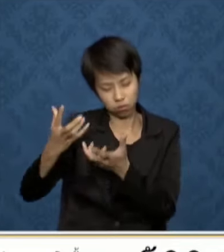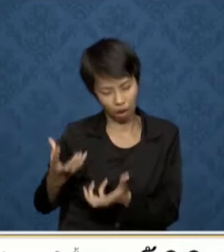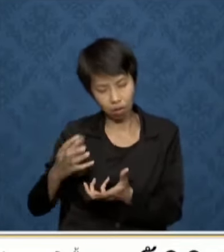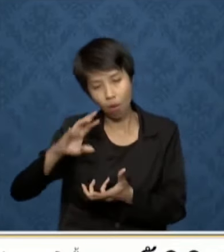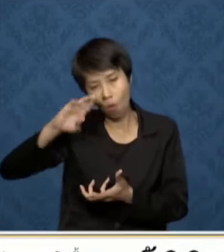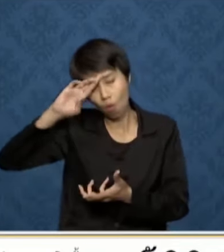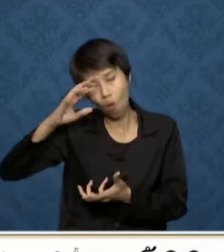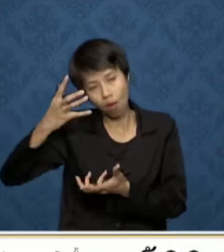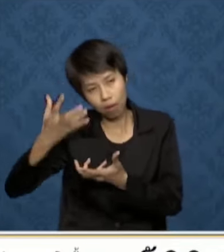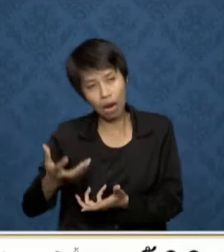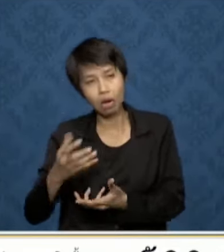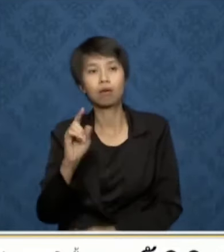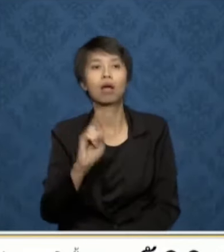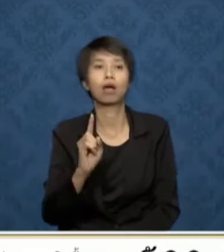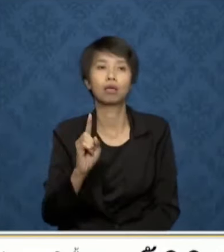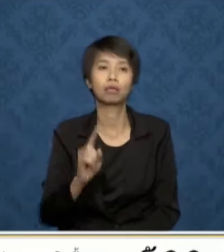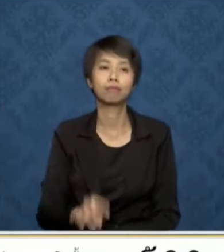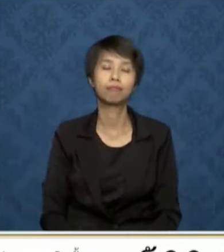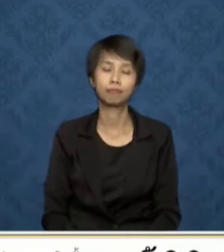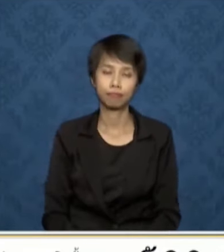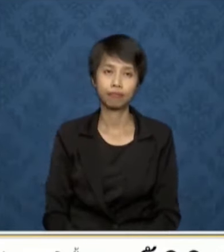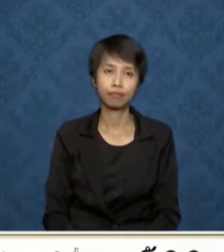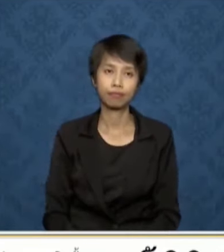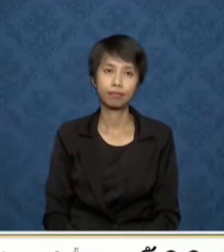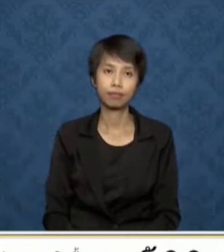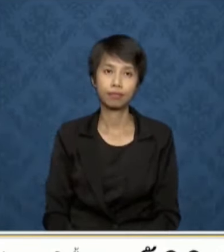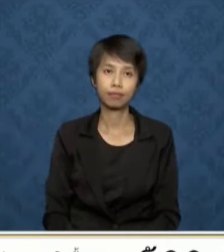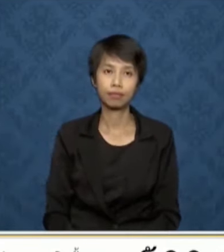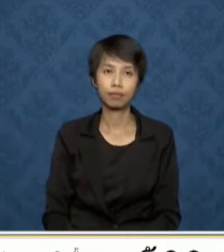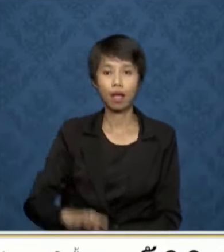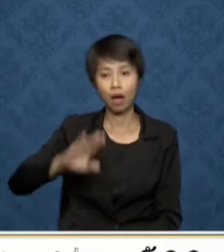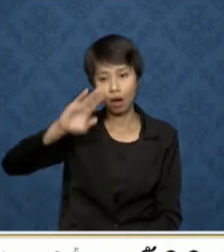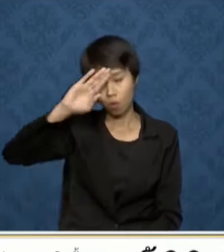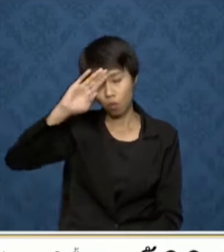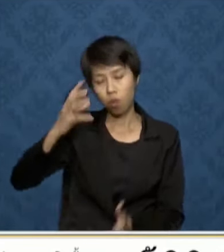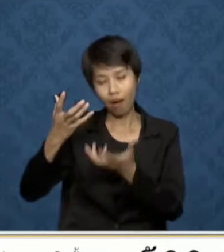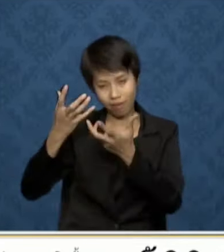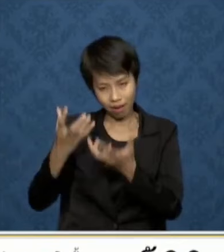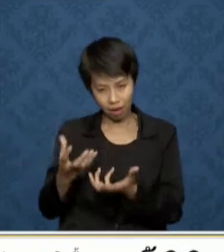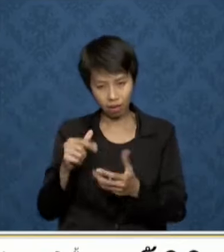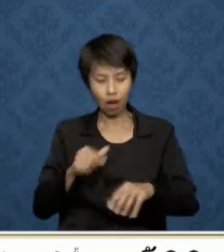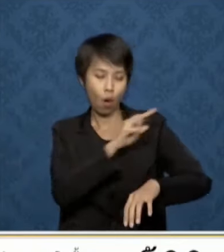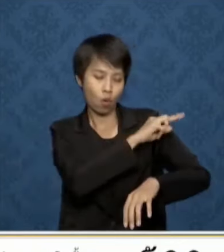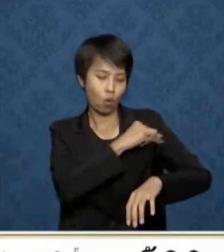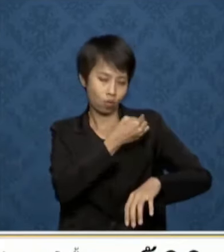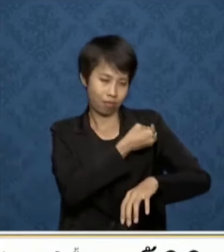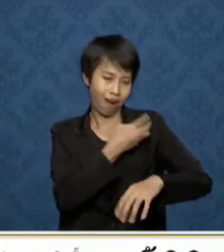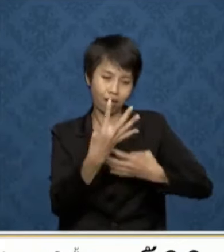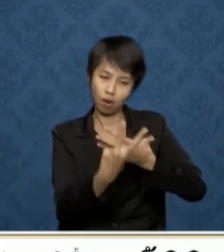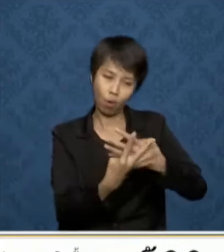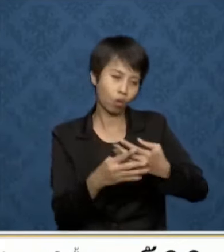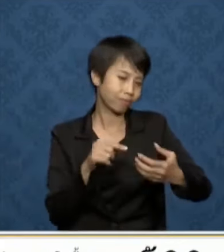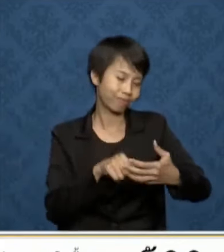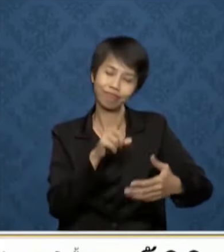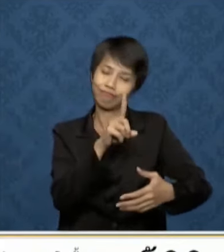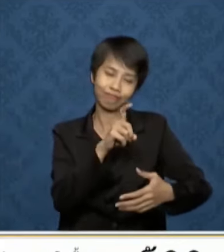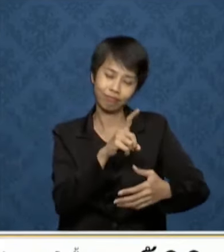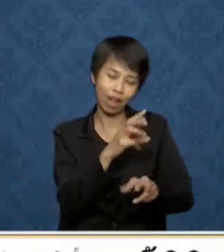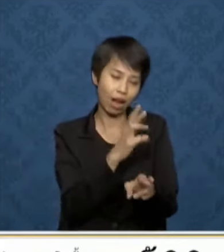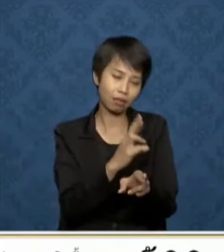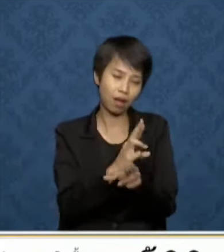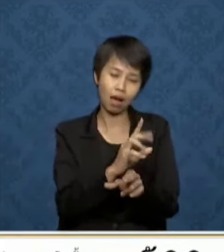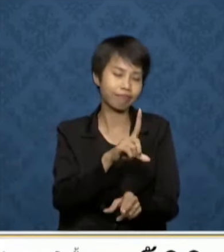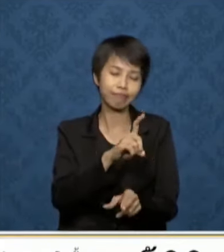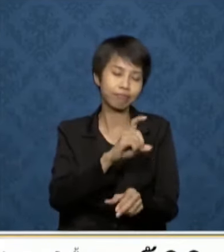ป่วยหนกถขนาไหนครัถึงขนาดวา รักษาในโรพยบัจะทำไม่ได้ แลพไปถโพบข้นอกก